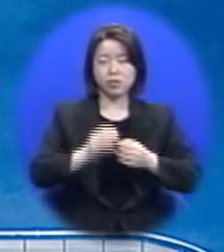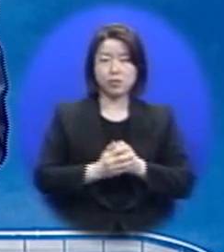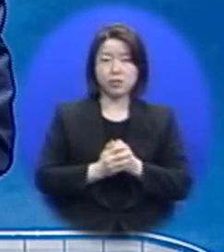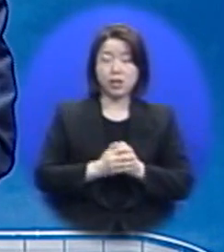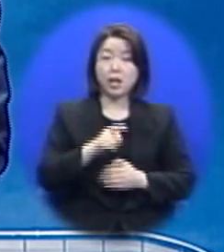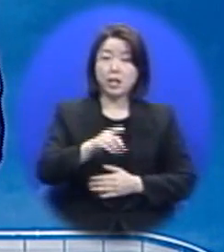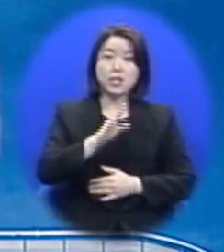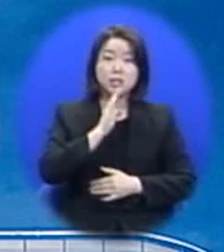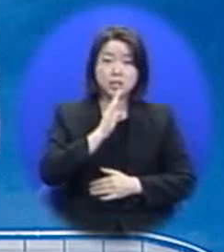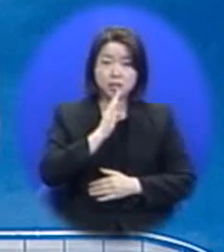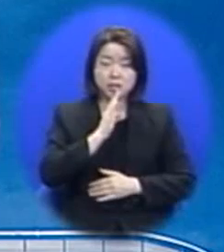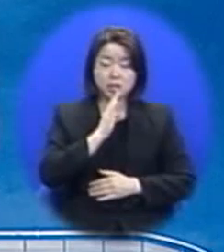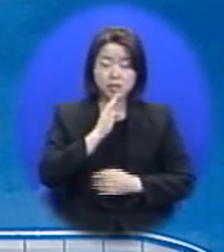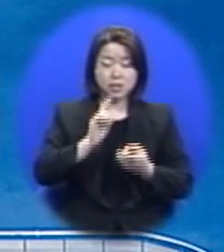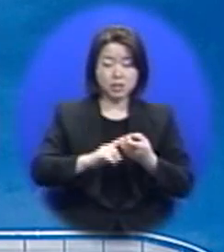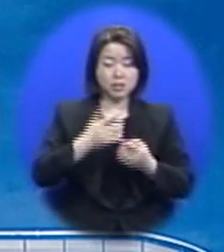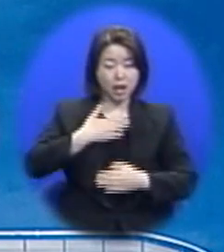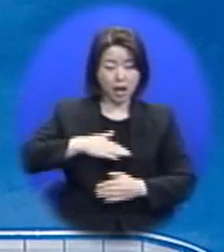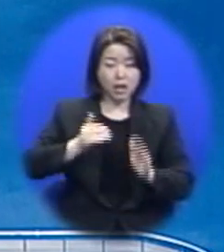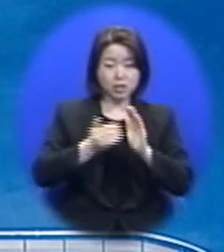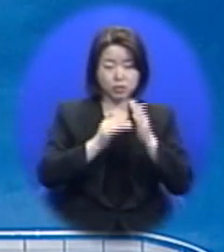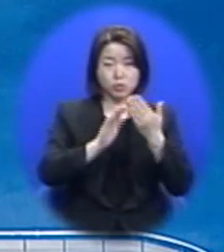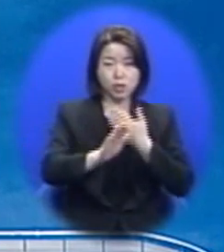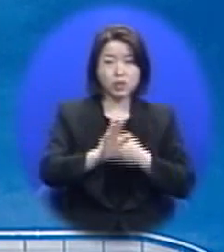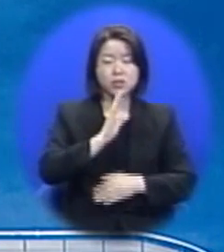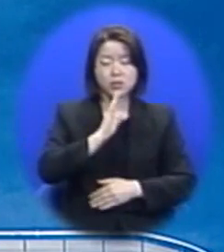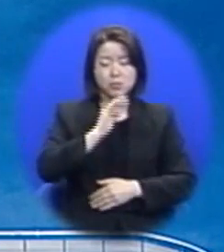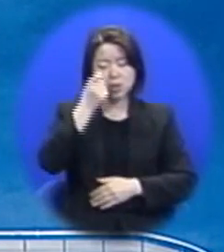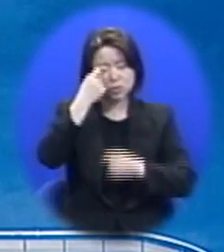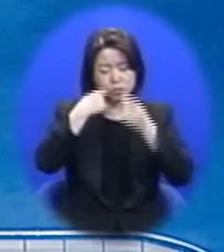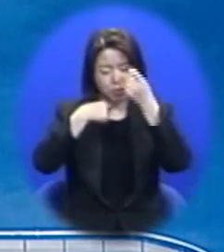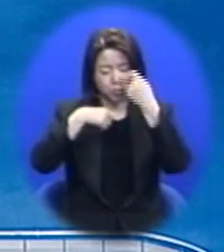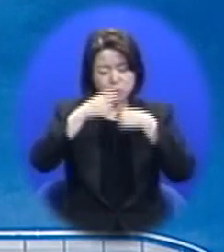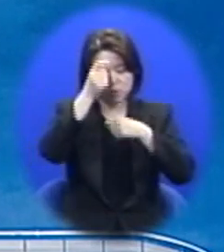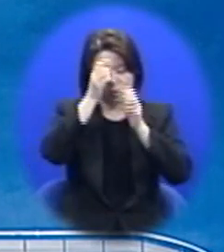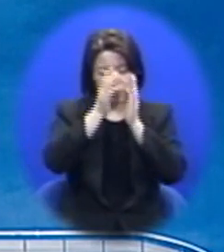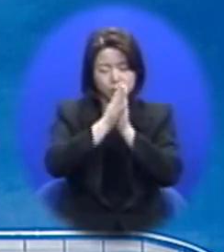그 사실을 알고 나면 정말 눈물로 기도가 되죠.